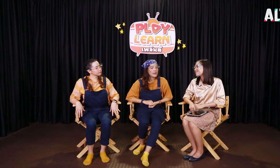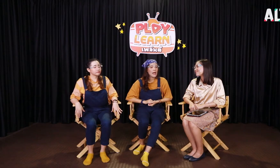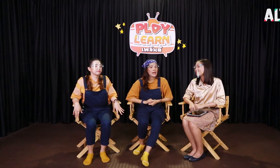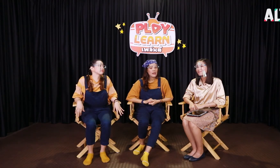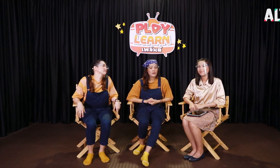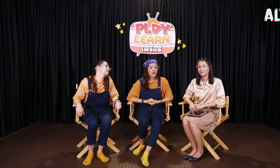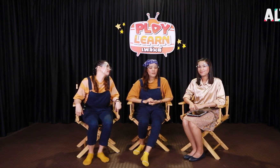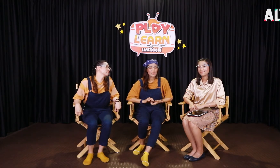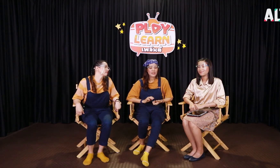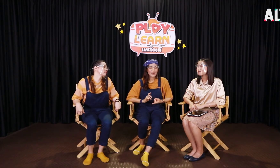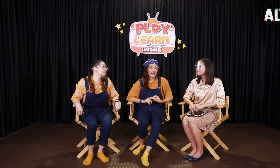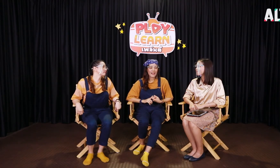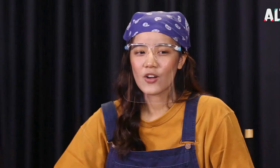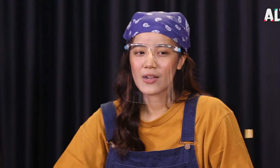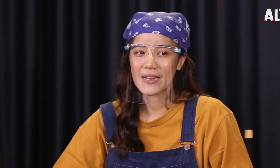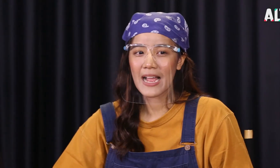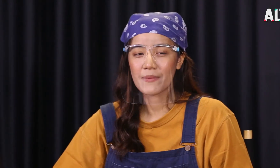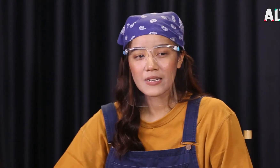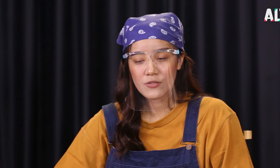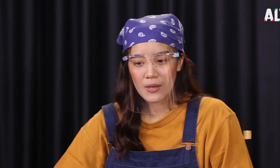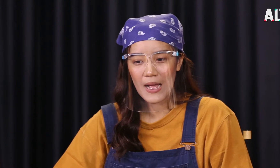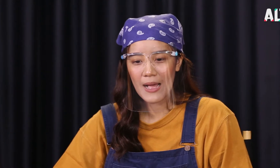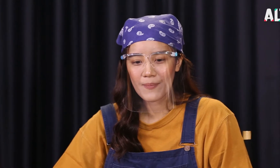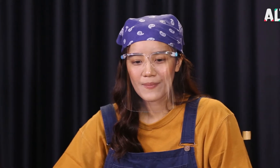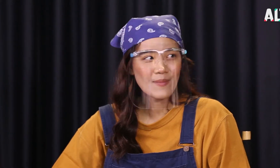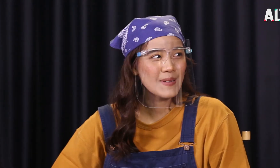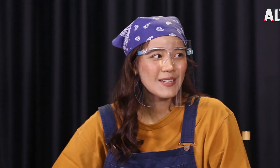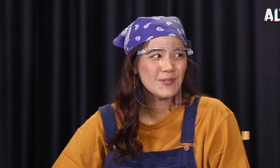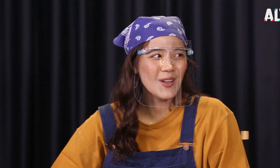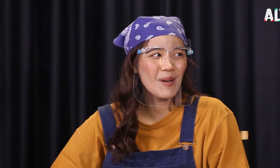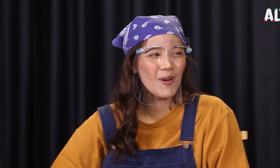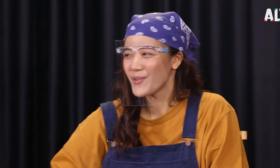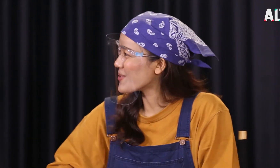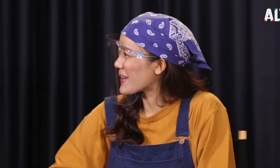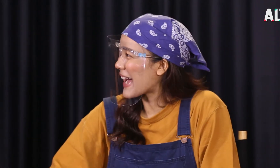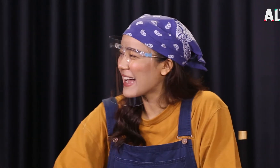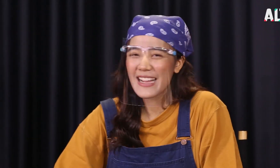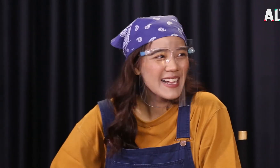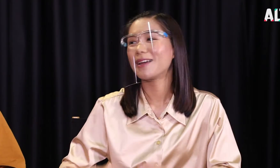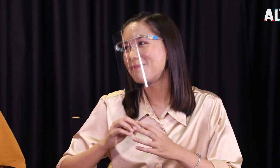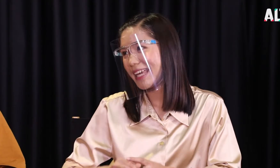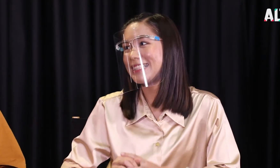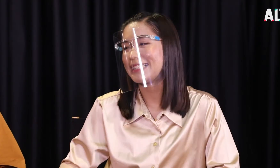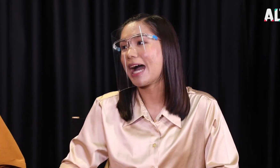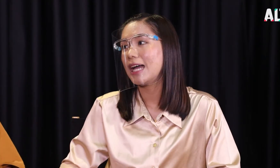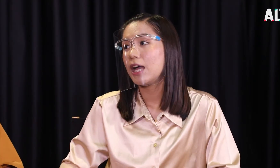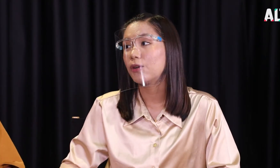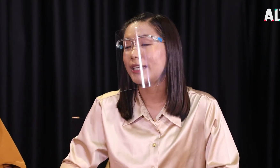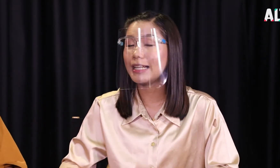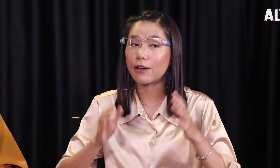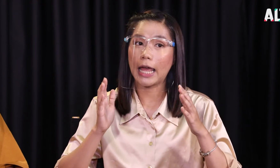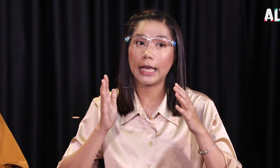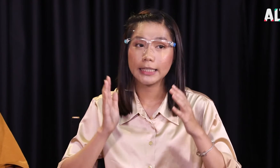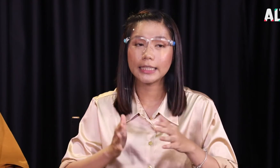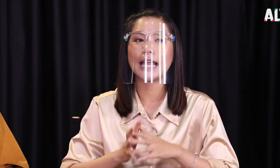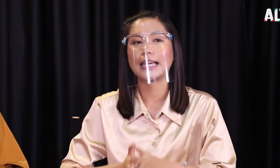ครูออนคะแล้วครูออนมีหลักการออกกำลังกายเพื่อสุขภาพที่ถูกต้องมาบอกพวกหนูไหมคะ มีสิจ้ะโดย